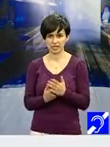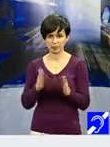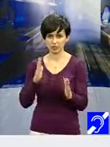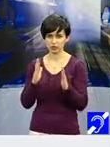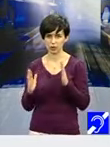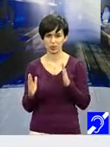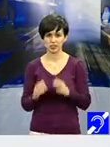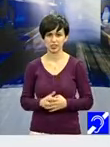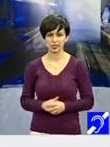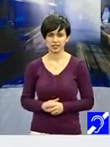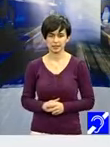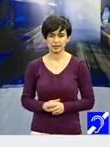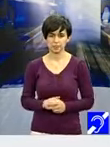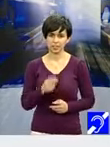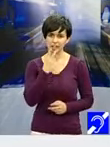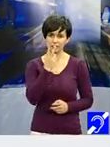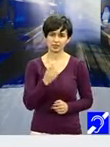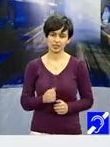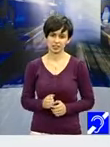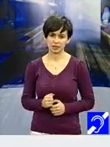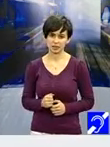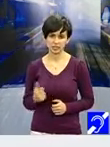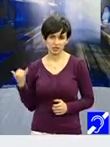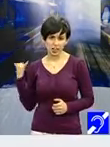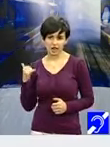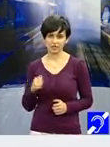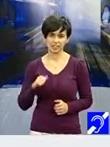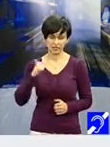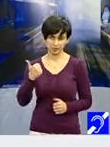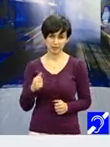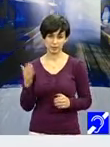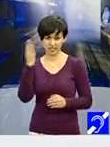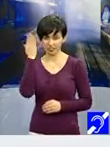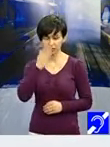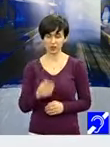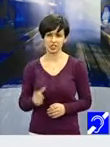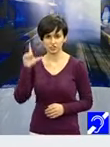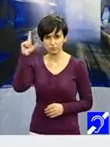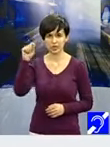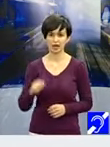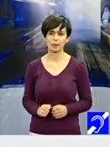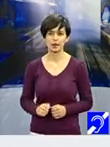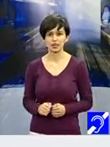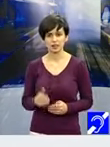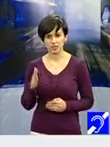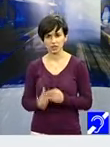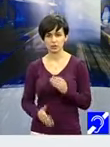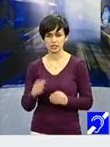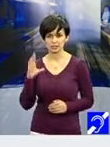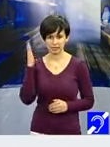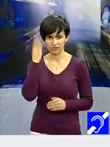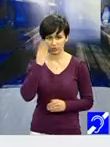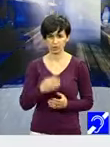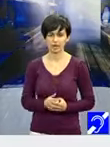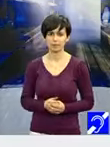domnilor gardieni, veneam prima în școală, plecam ultima din școală și este foarte mult. Trebuie să stai foarte mult după ore, să